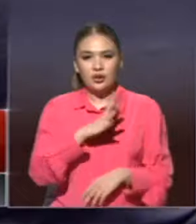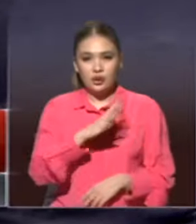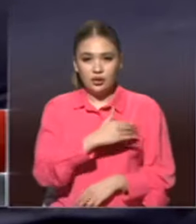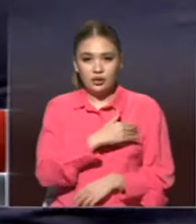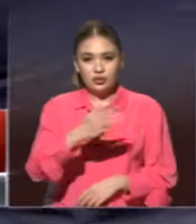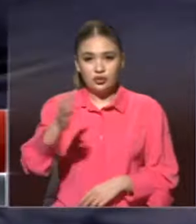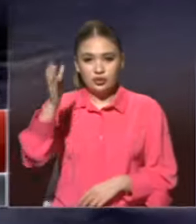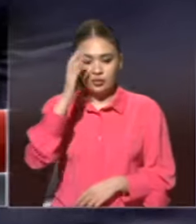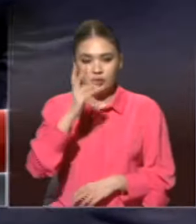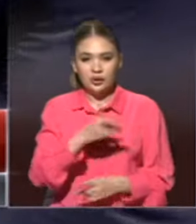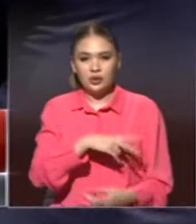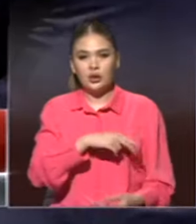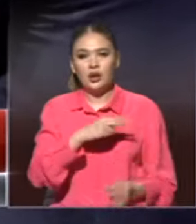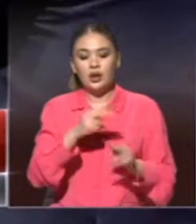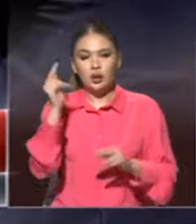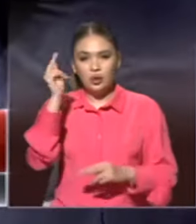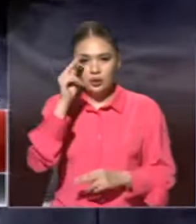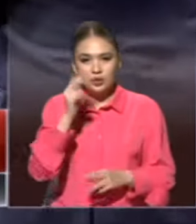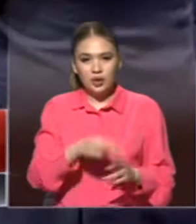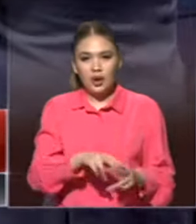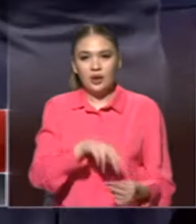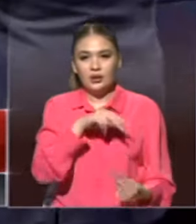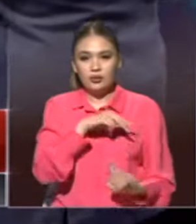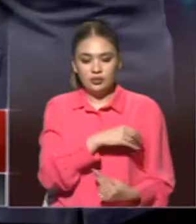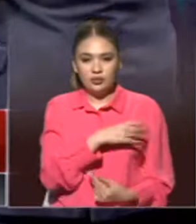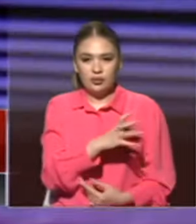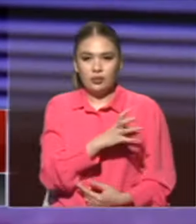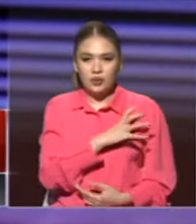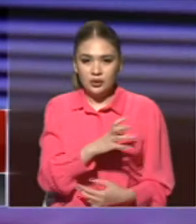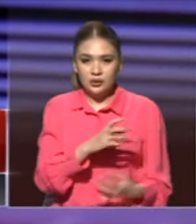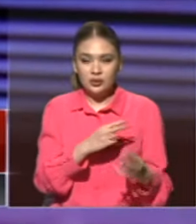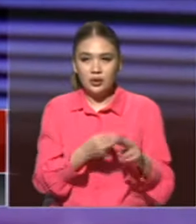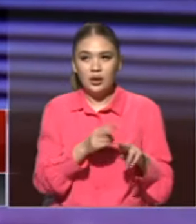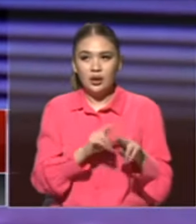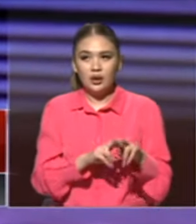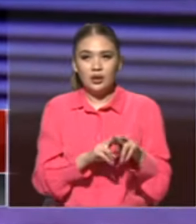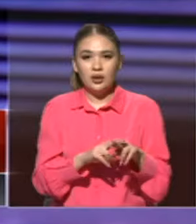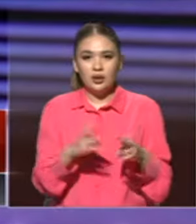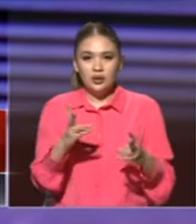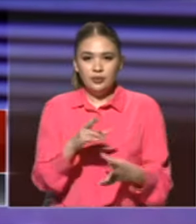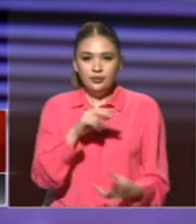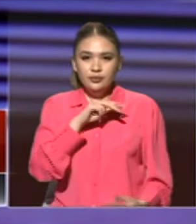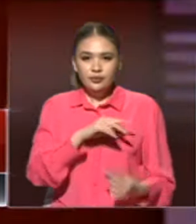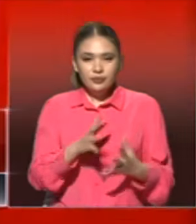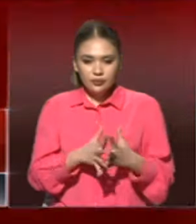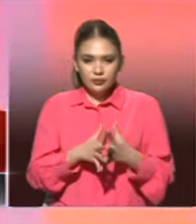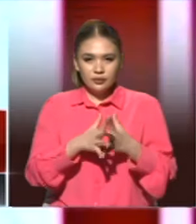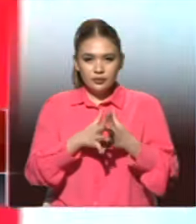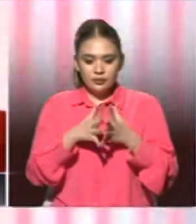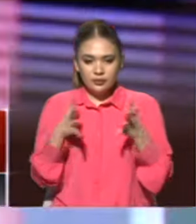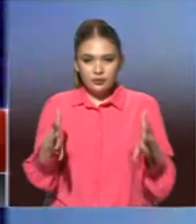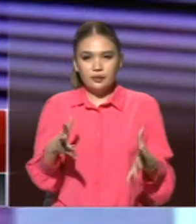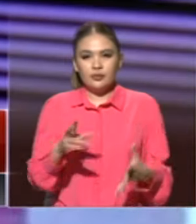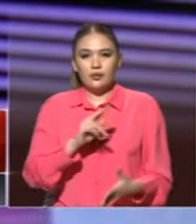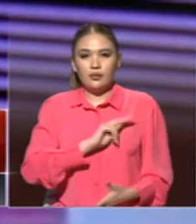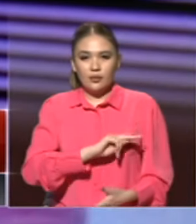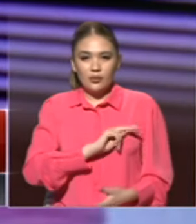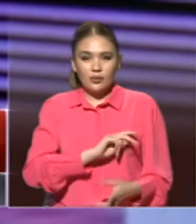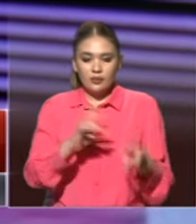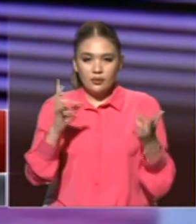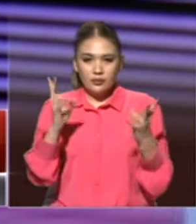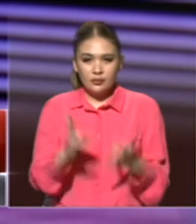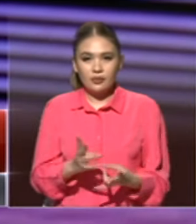боламын десең еңбек жасау керек дейді. Енді қазір біз еңбекке баулап білім алдың ба жұмыс істе. Елге қызмет